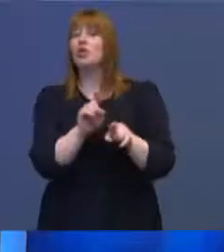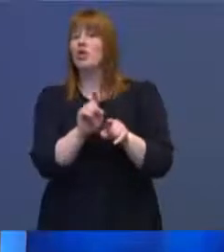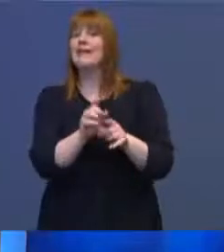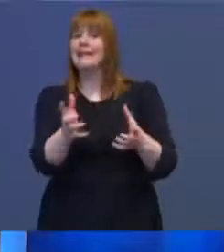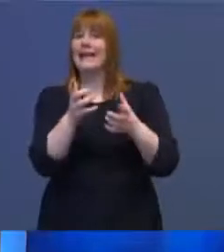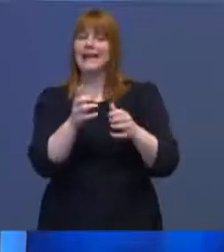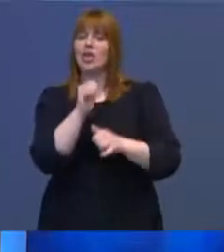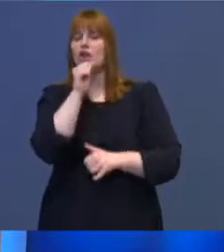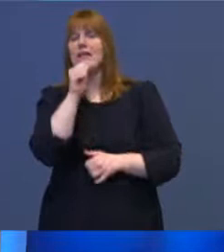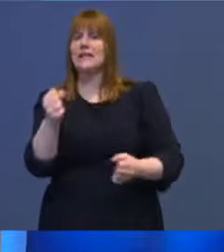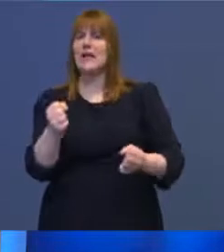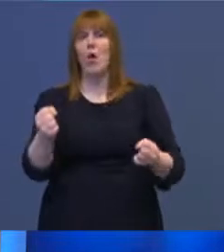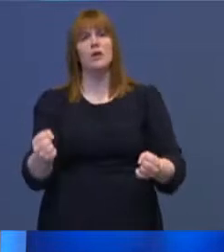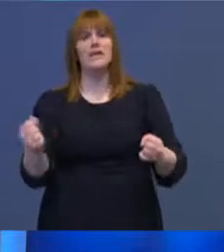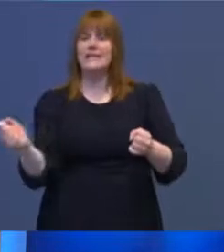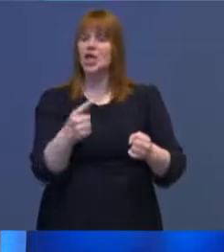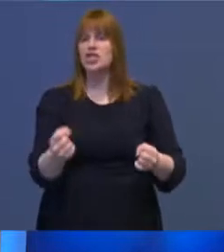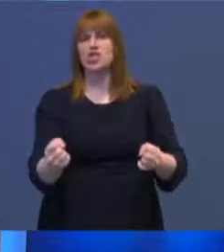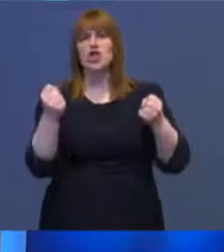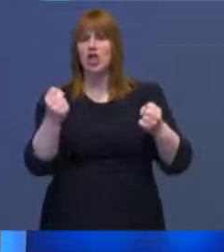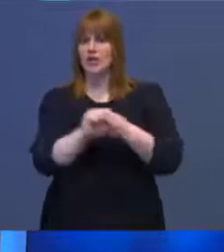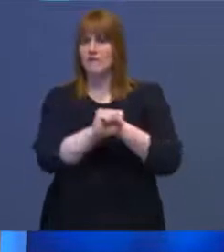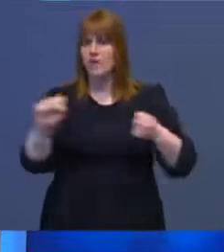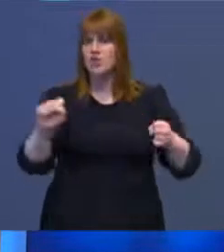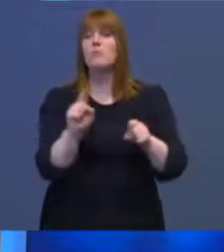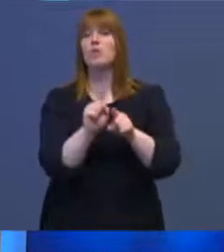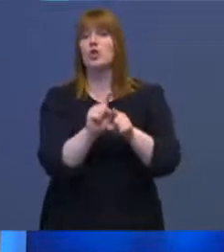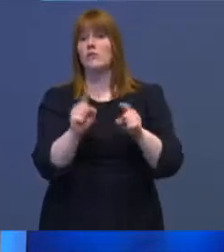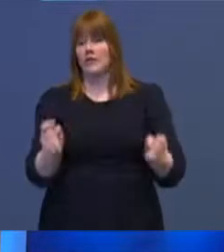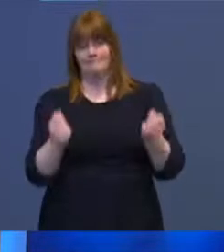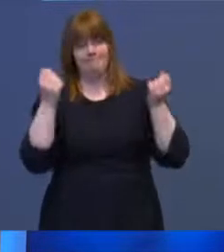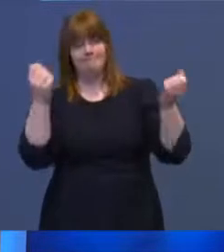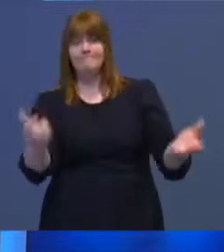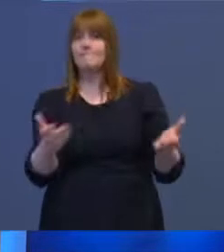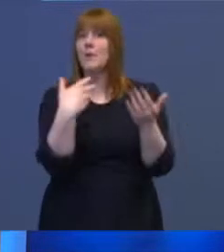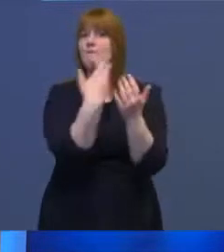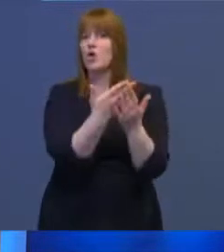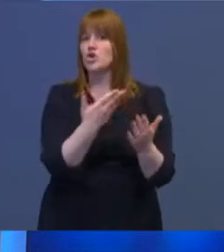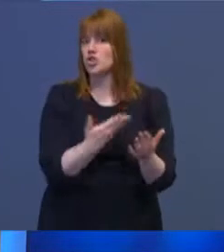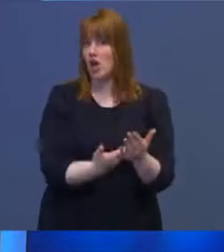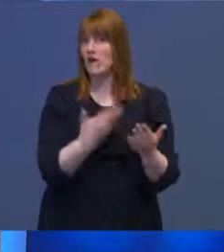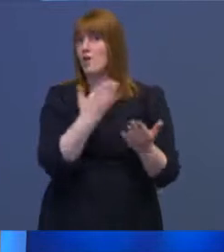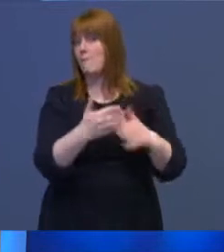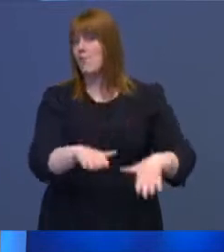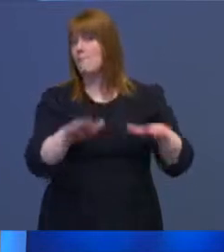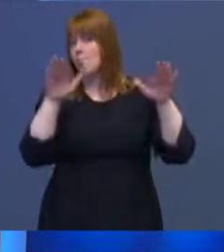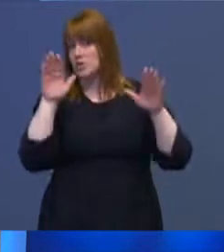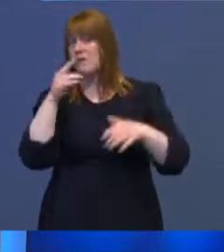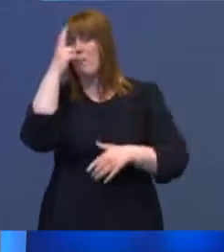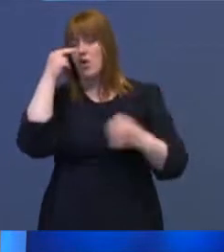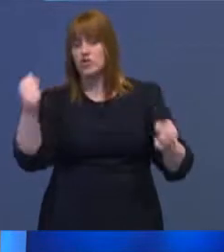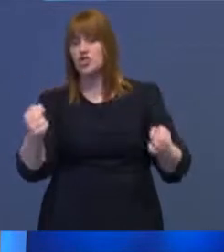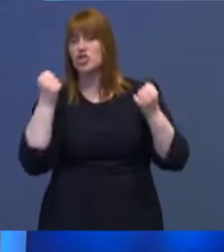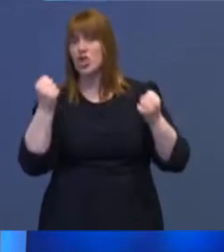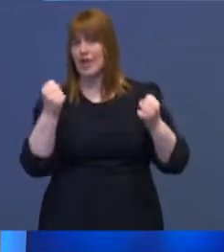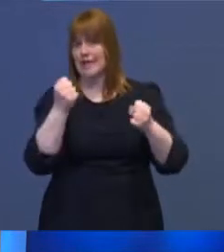styrke forsvaret. Regjeringen vil derfor fremme en proposisjon for Stortinget før påske med forslag til tiltak for å styrke sikkerheten